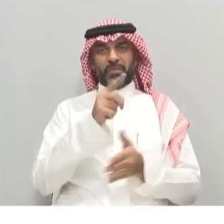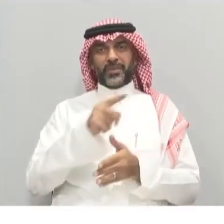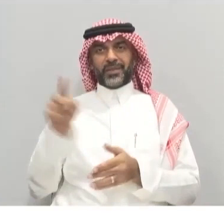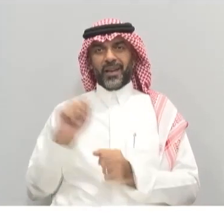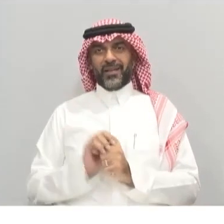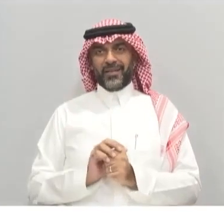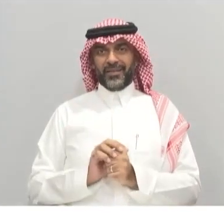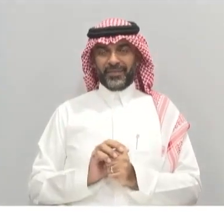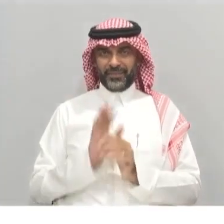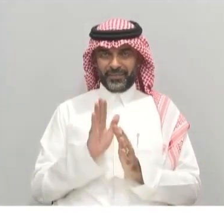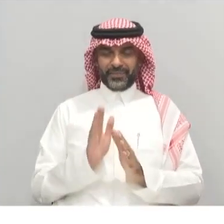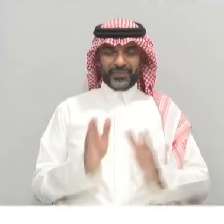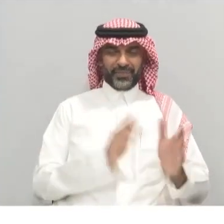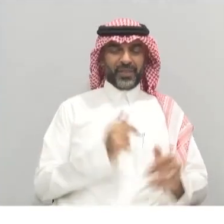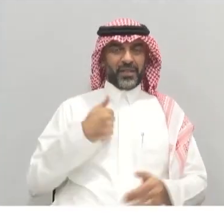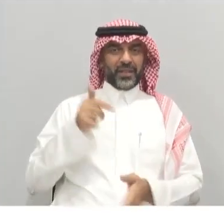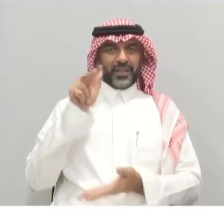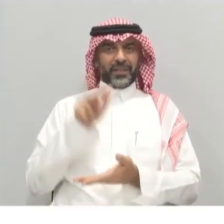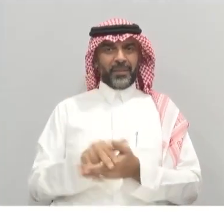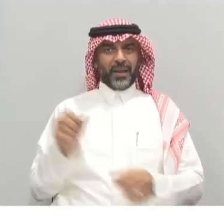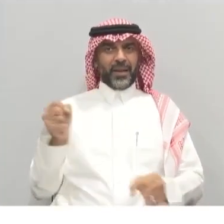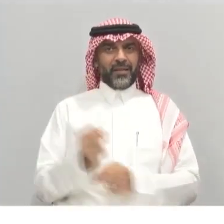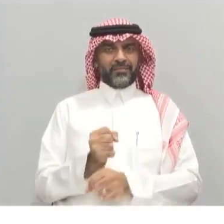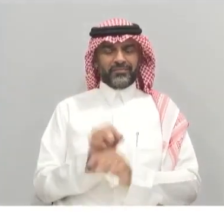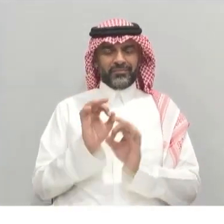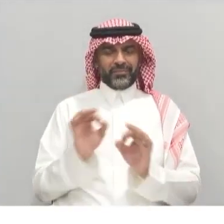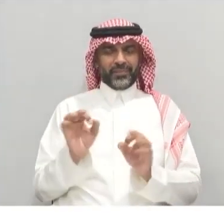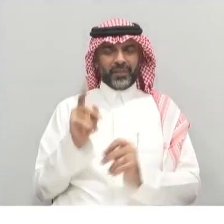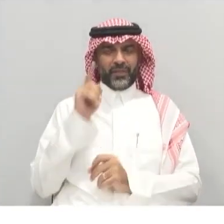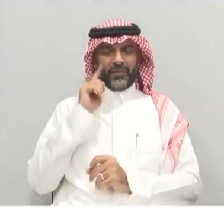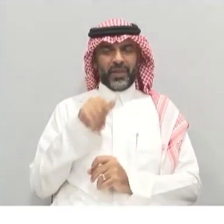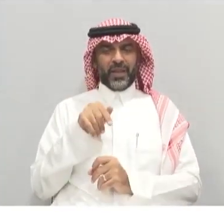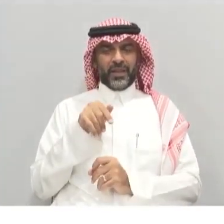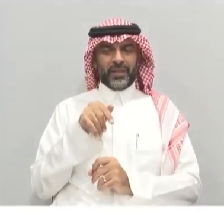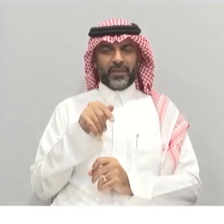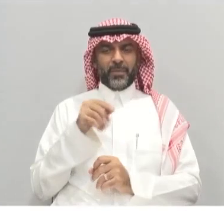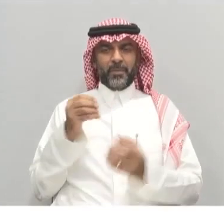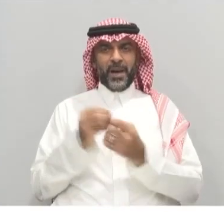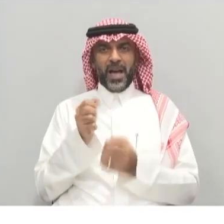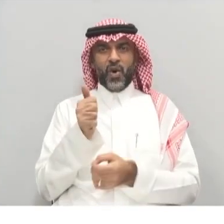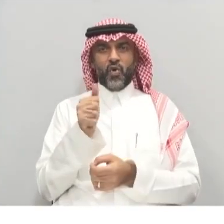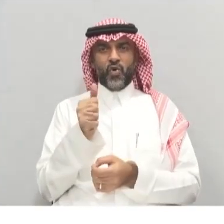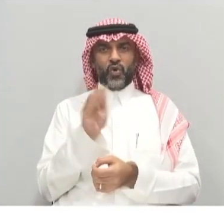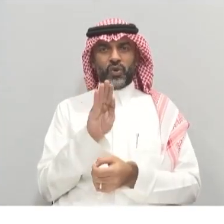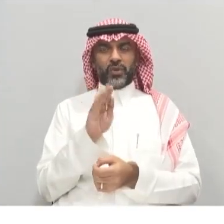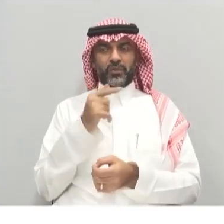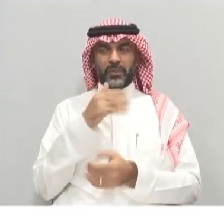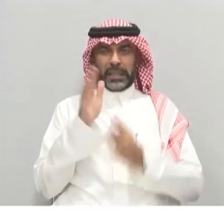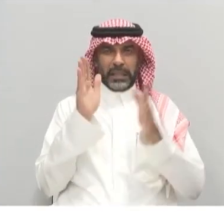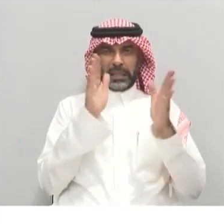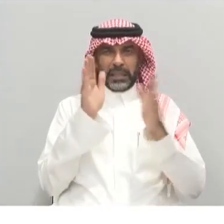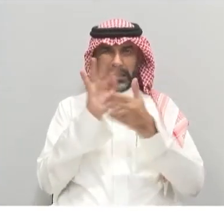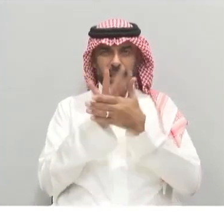باجراء تطبيق عملي على اجراء عمليه حسابيه باستخدام الاس بعد تنسيق الجدول وكتابته